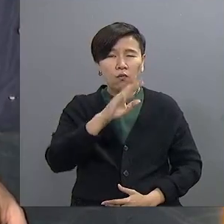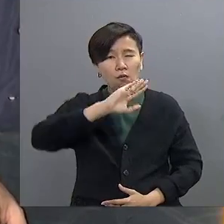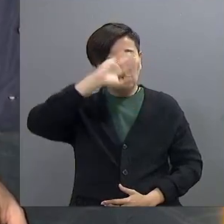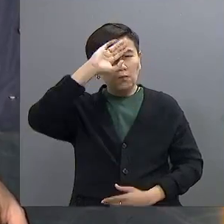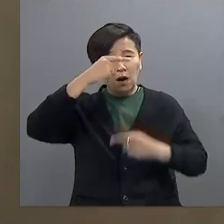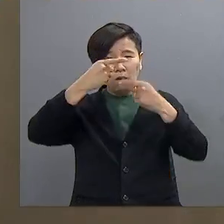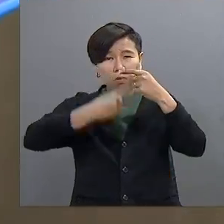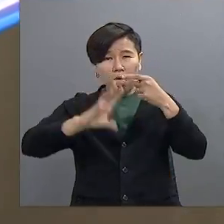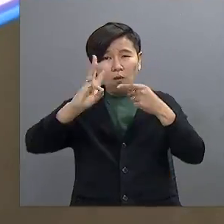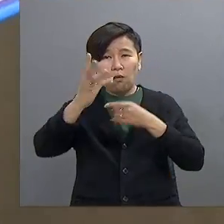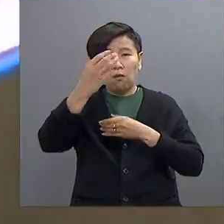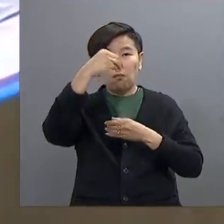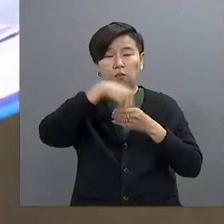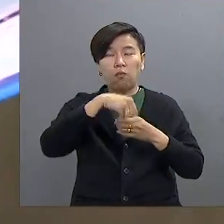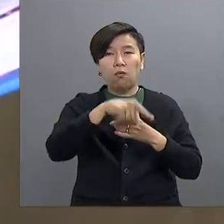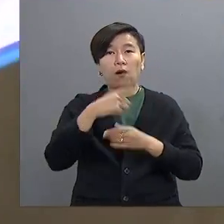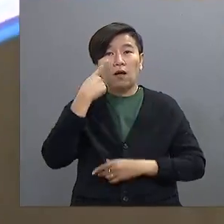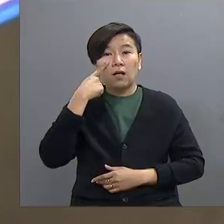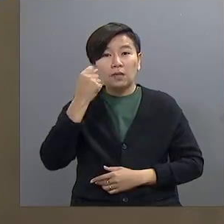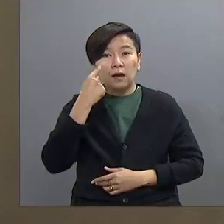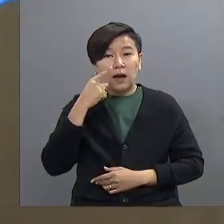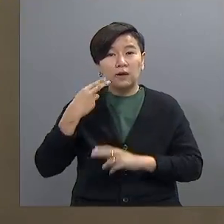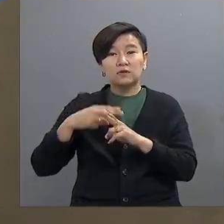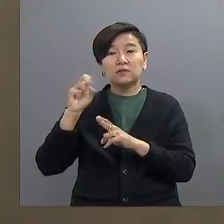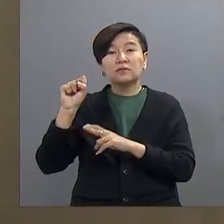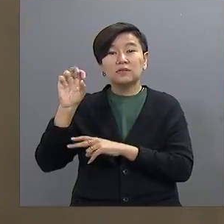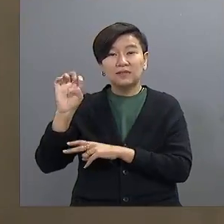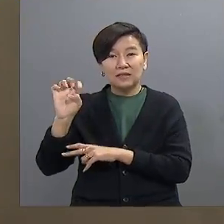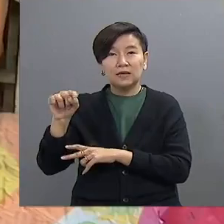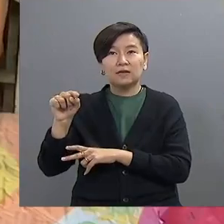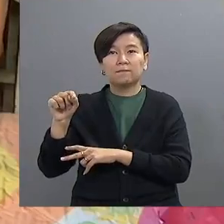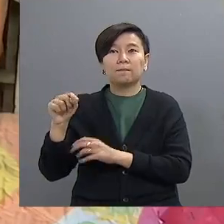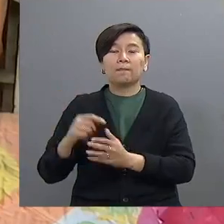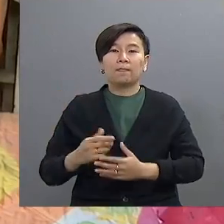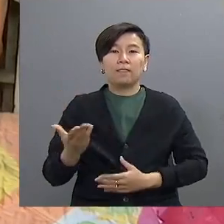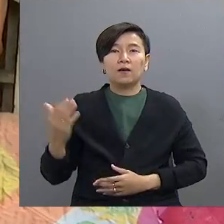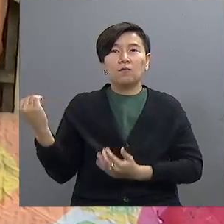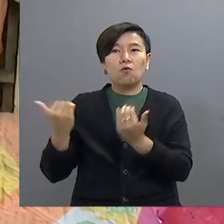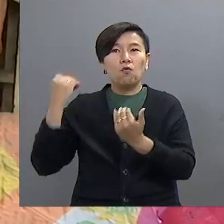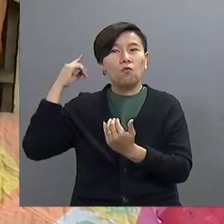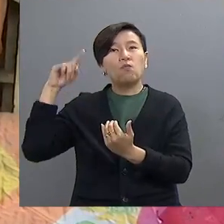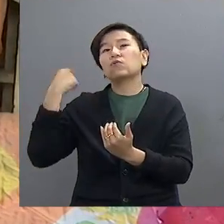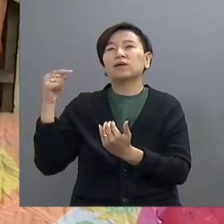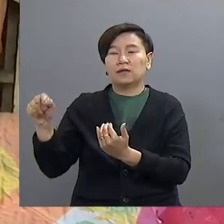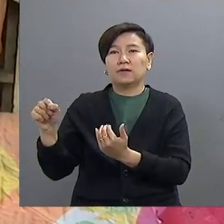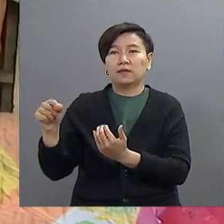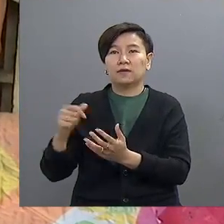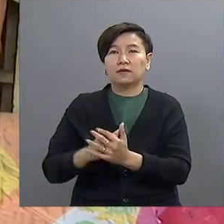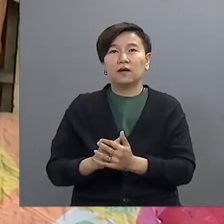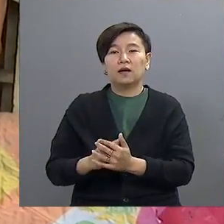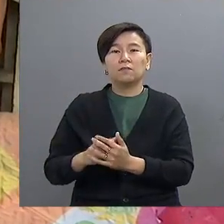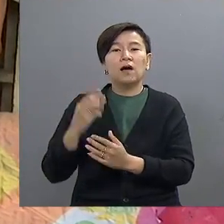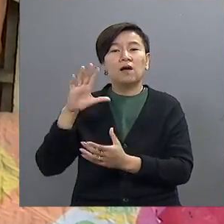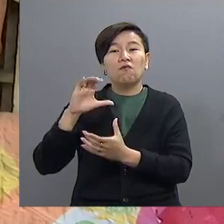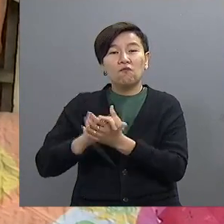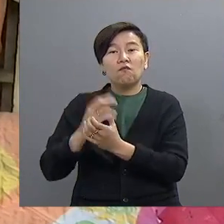ตาศรีเนี่ยมีนางยาแล้วก็นายสำริดหอมชื่นคนนี้เป็นลูกสาวนางยาเป็นลูกสาวแล้วนายสำริดเนี่ยเป็นลูกเขยก็คอย